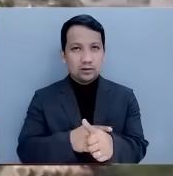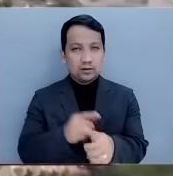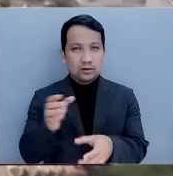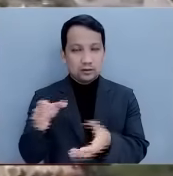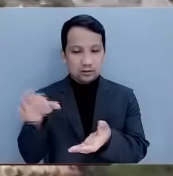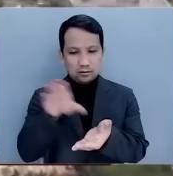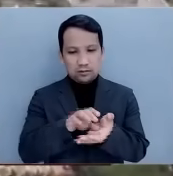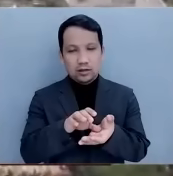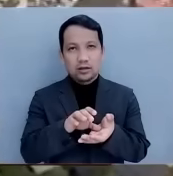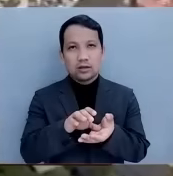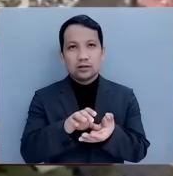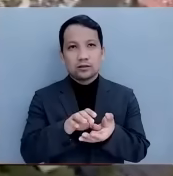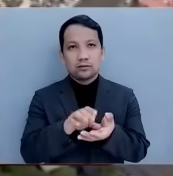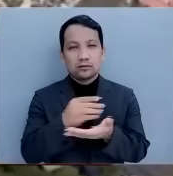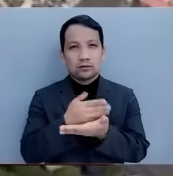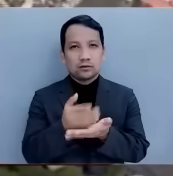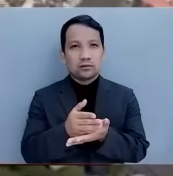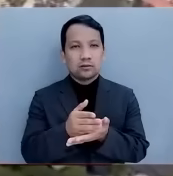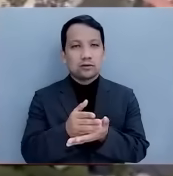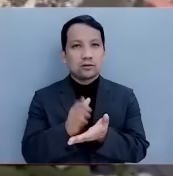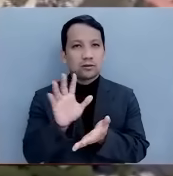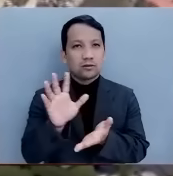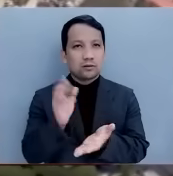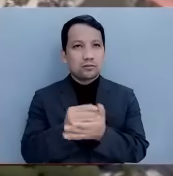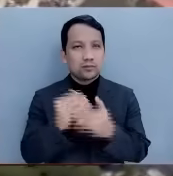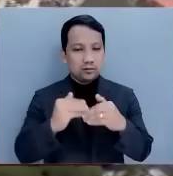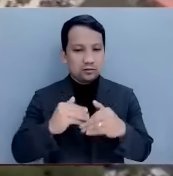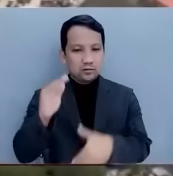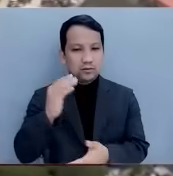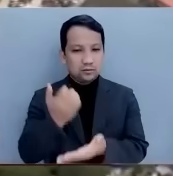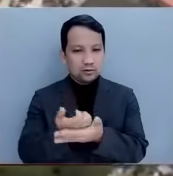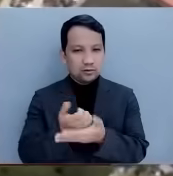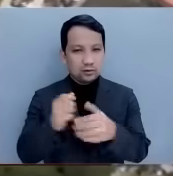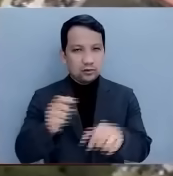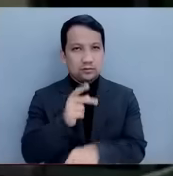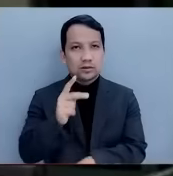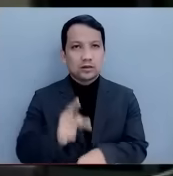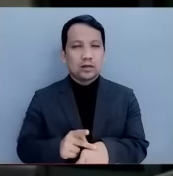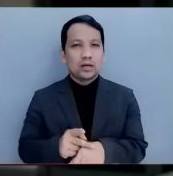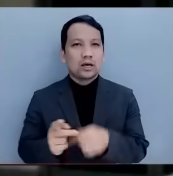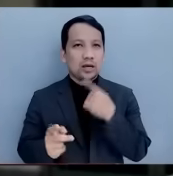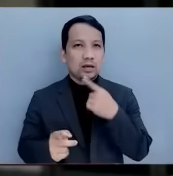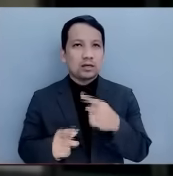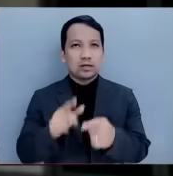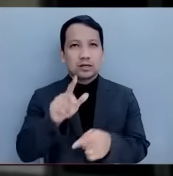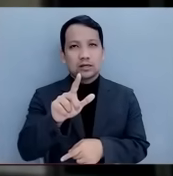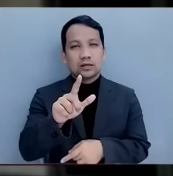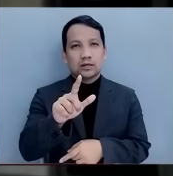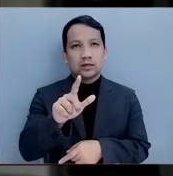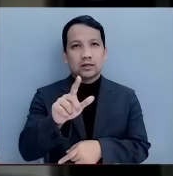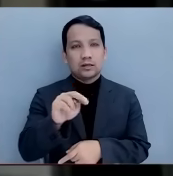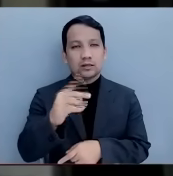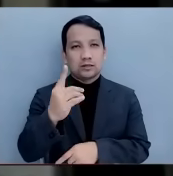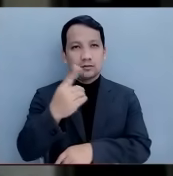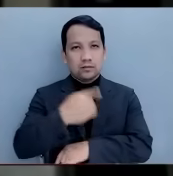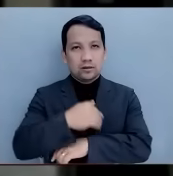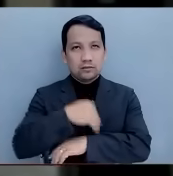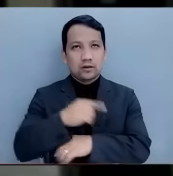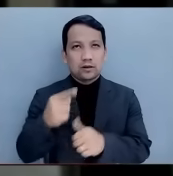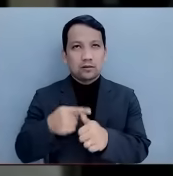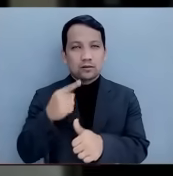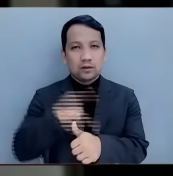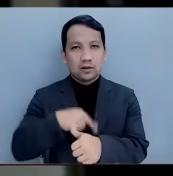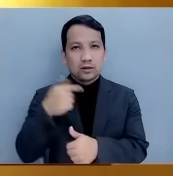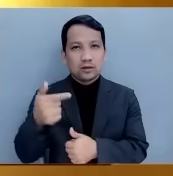Maharlika Investment Fund na layon daw palaguin ang ekonomiya ng bansa. Ayon sa Land Bank, na isettle na ang paunang pondo